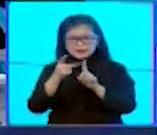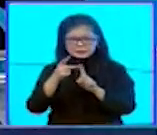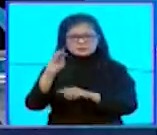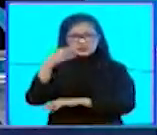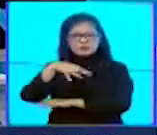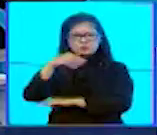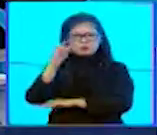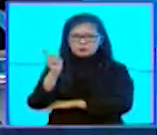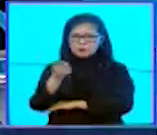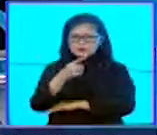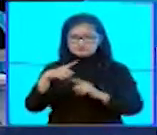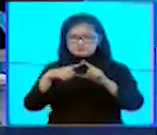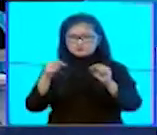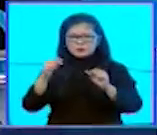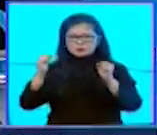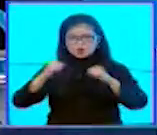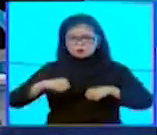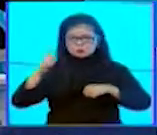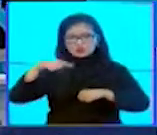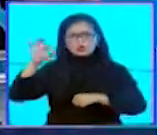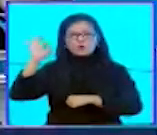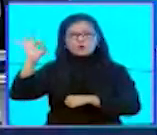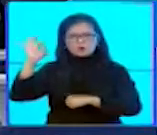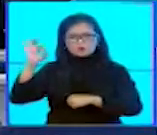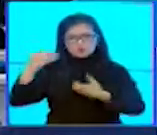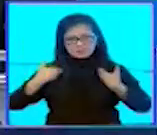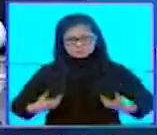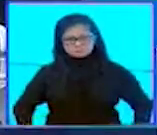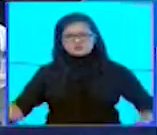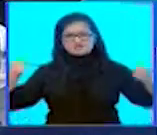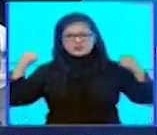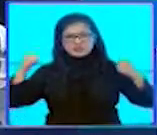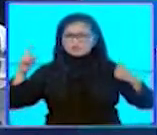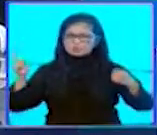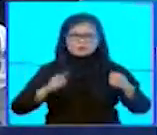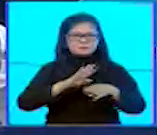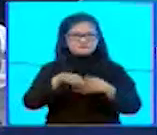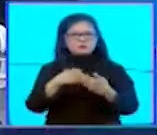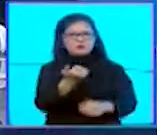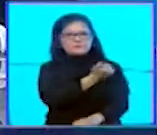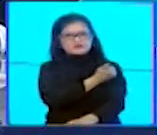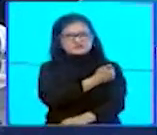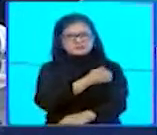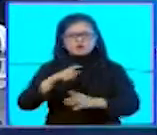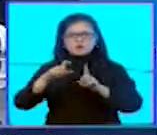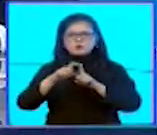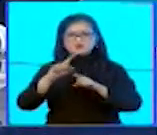persetujuan dari orang tua. Selain harus dalam kondisi sehat, seluruh siswa wajib divaksin minimal dosis